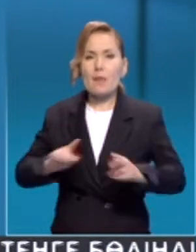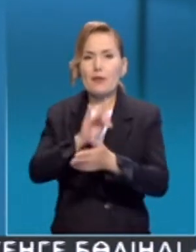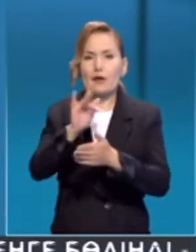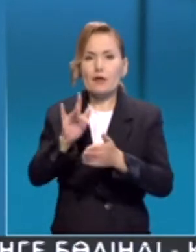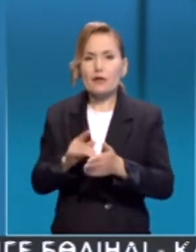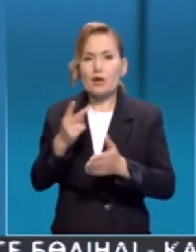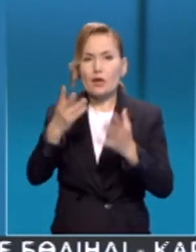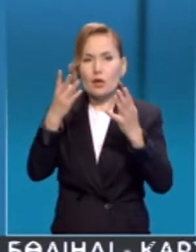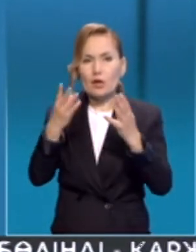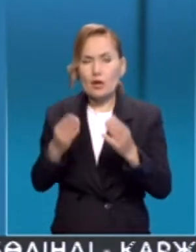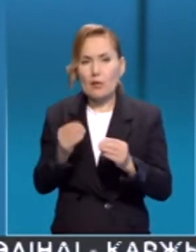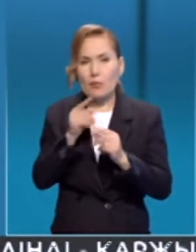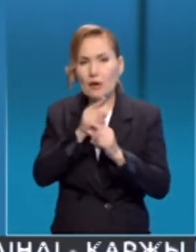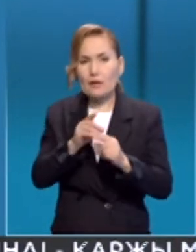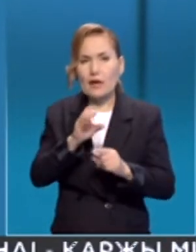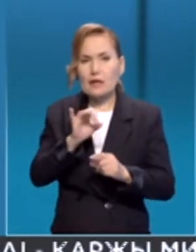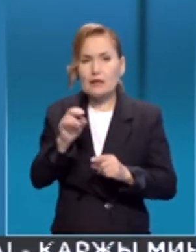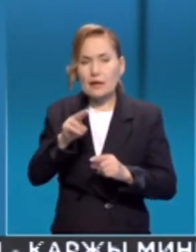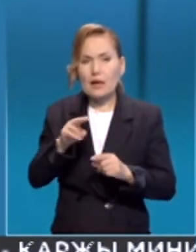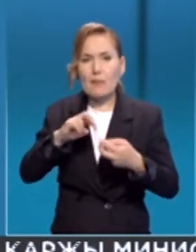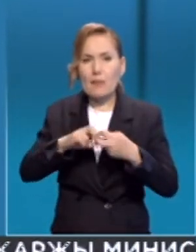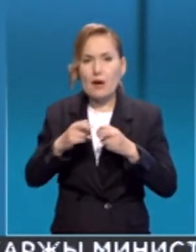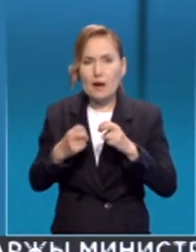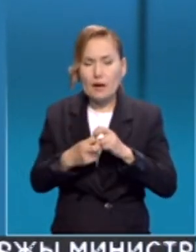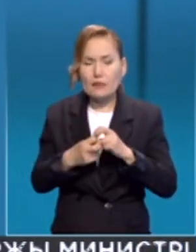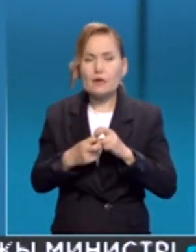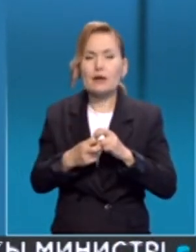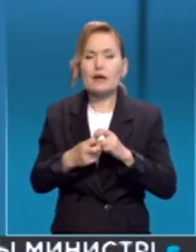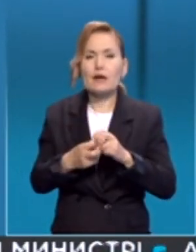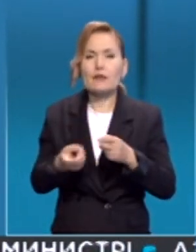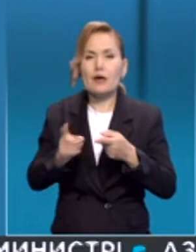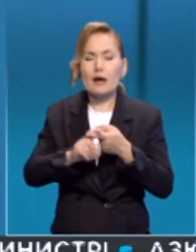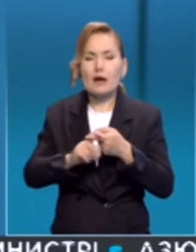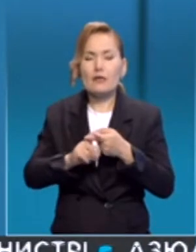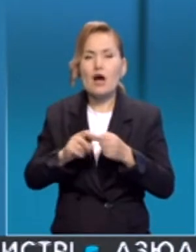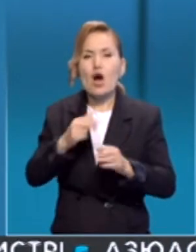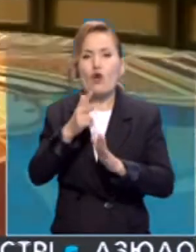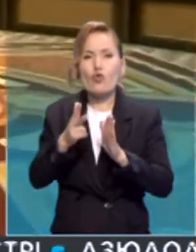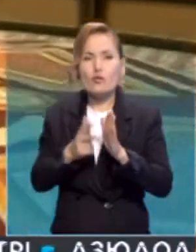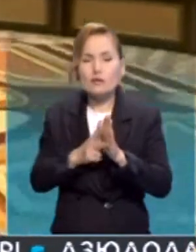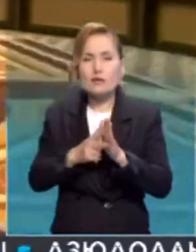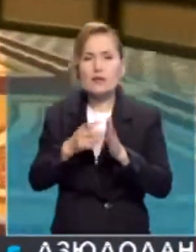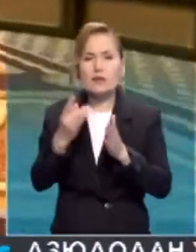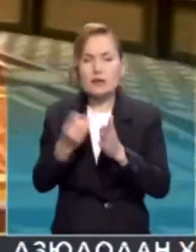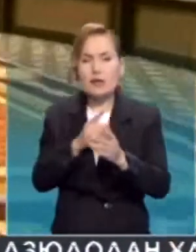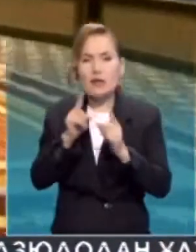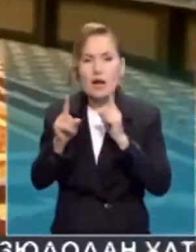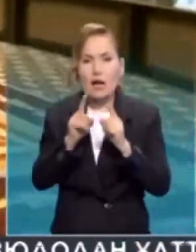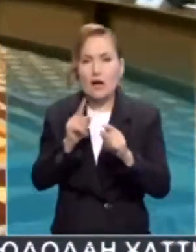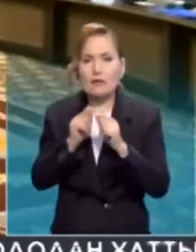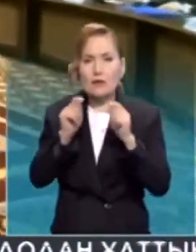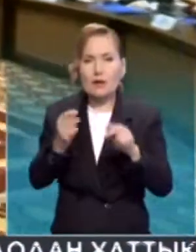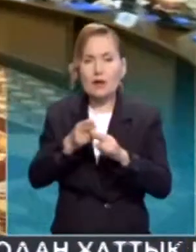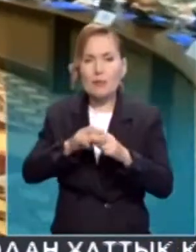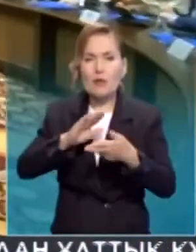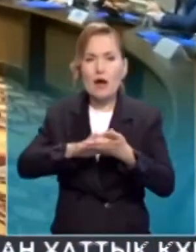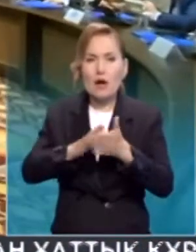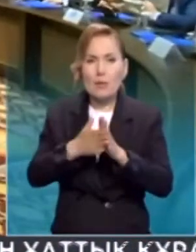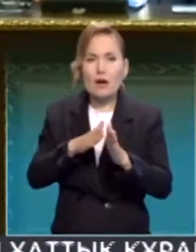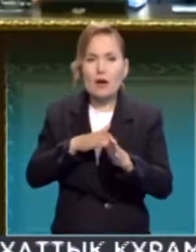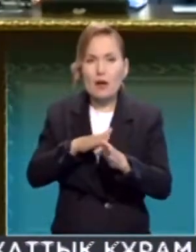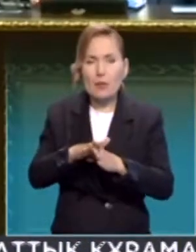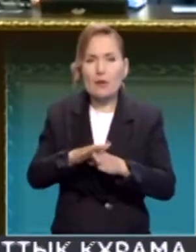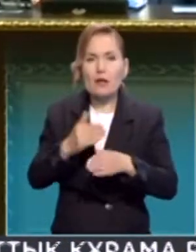Елордада екі күн бойы Сирия мәселелері бойынша 18-ші халықаралық кездесулер өтті. Тараптар осыған дейін уағдаласқан келісімдерді жүзеге асыру